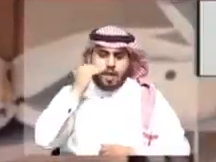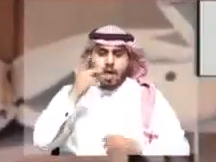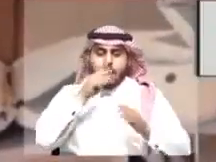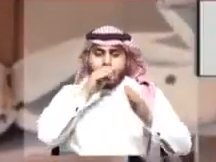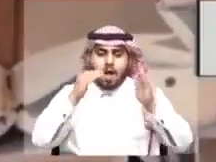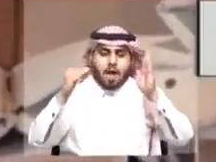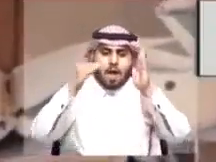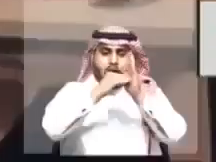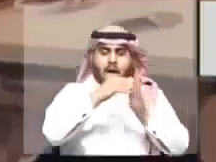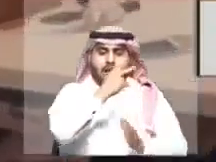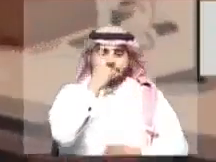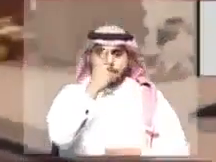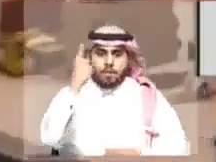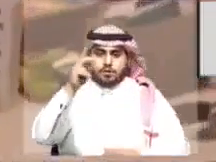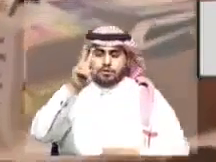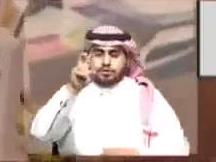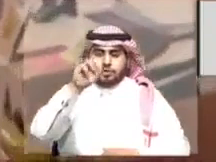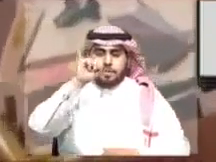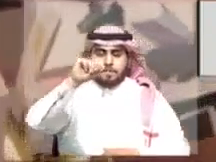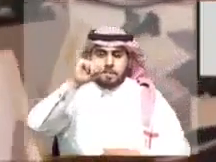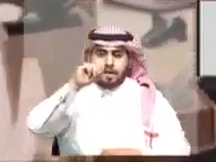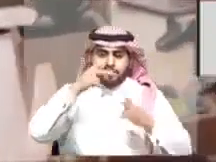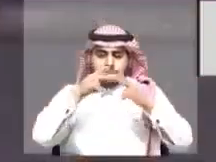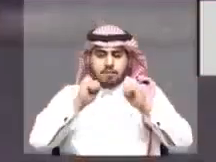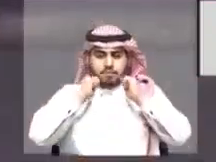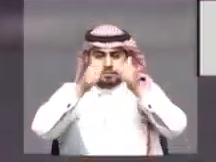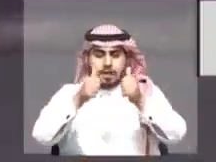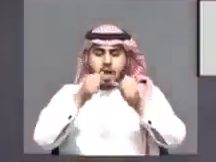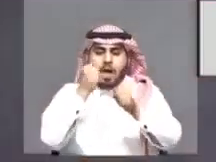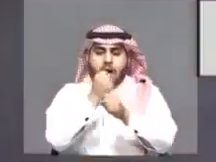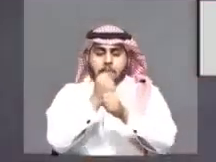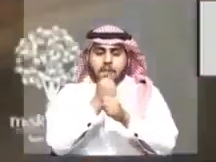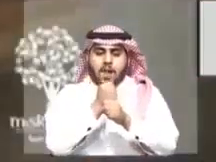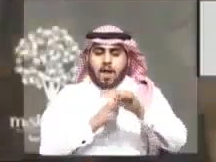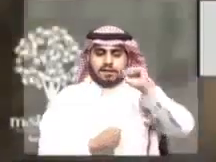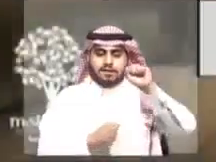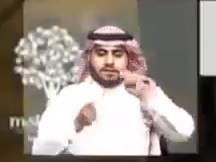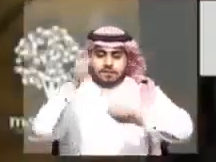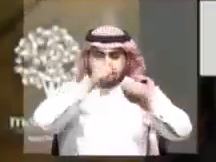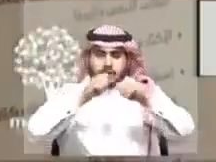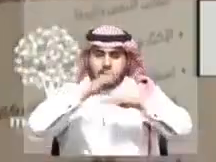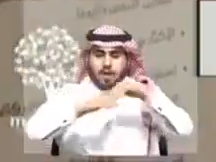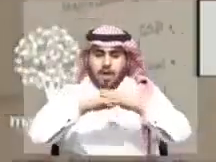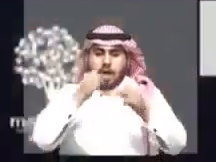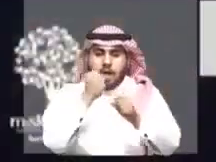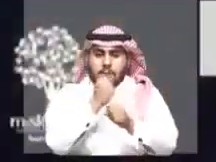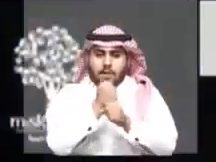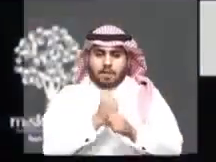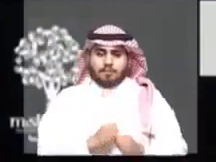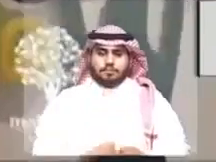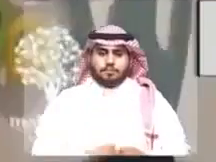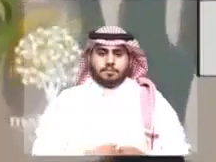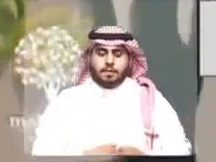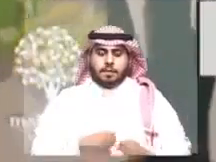عام 2021 لتأهيلهم للدخول في سوق العمل في التخصصات الرقمية والتقنية المختلفة.